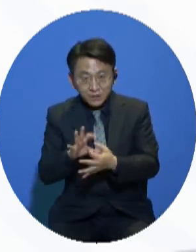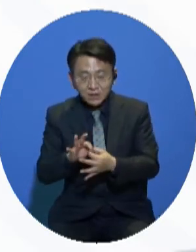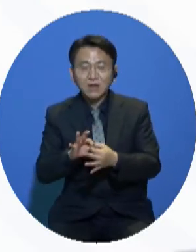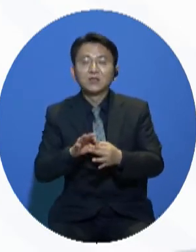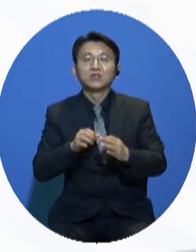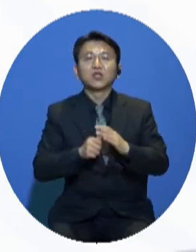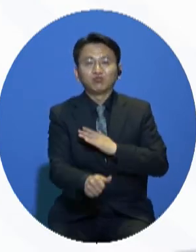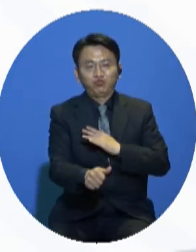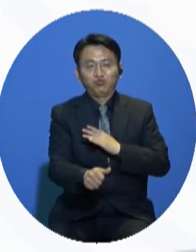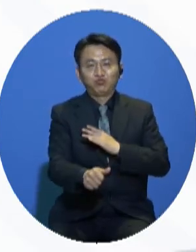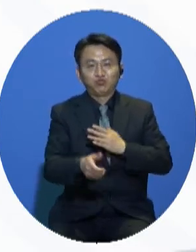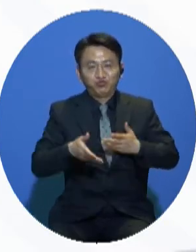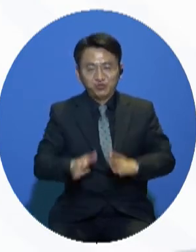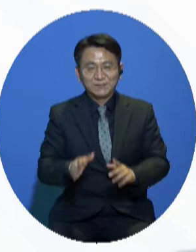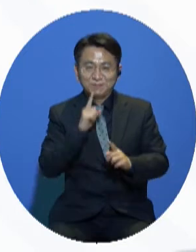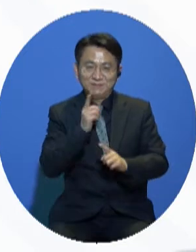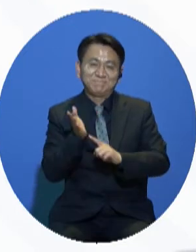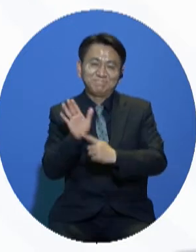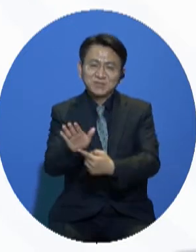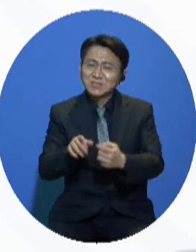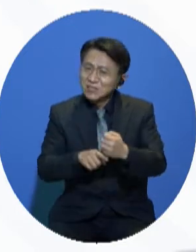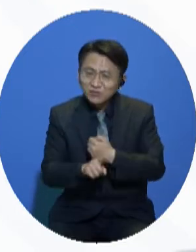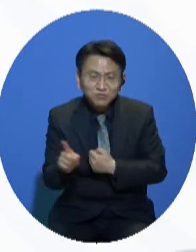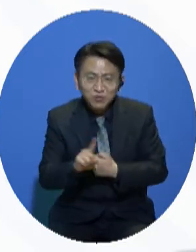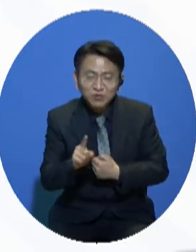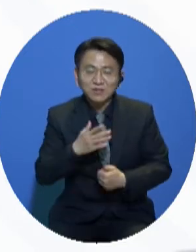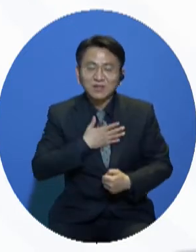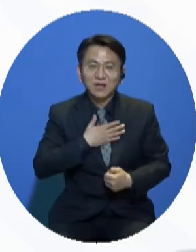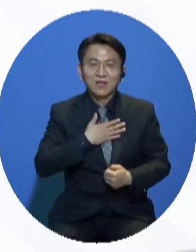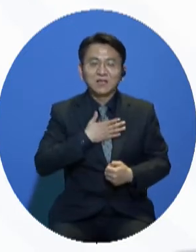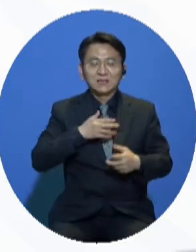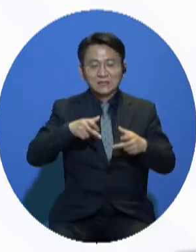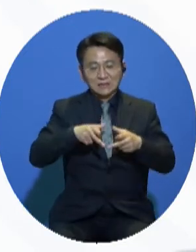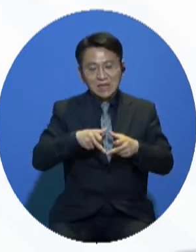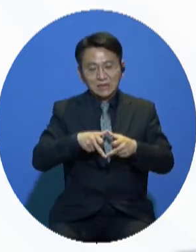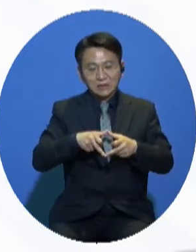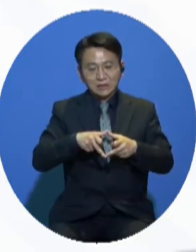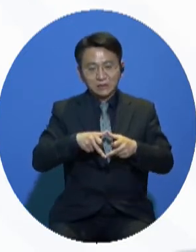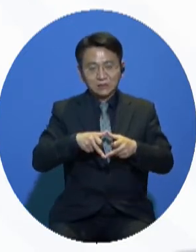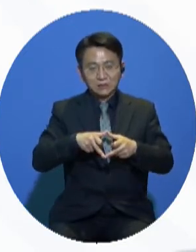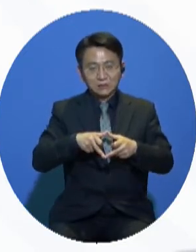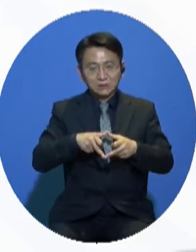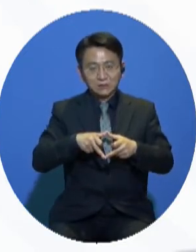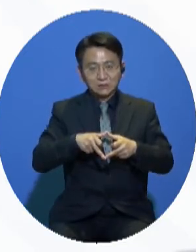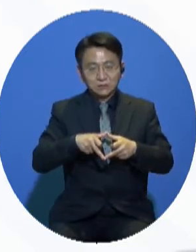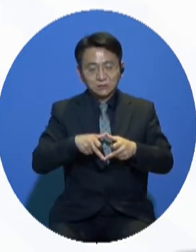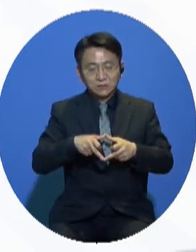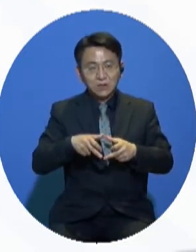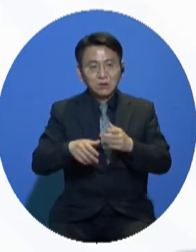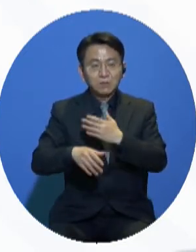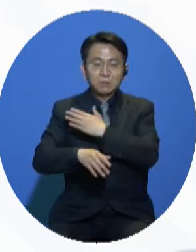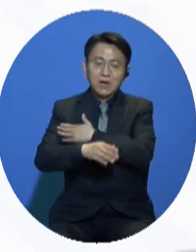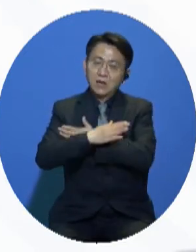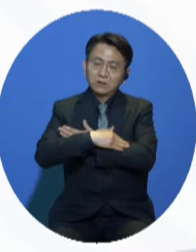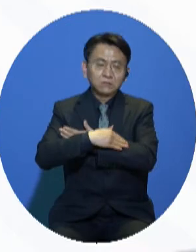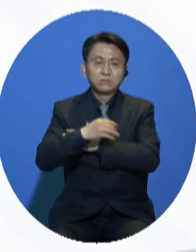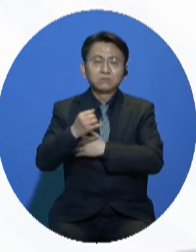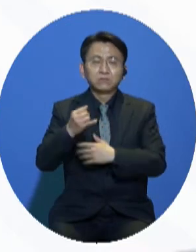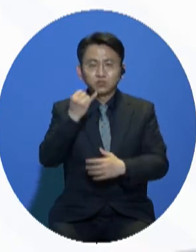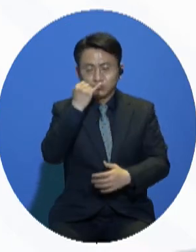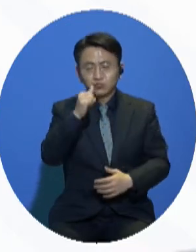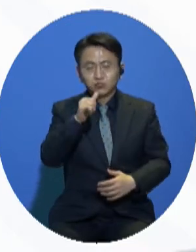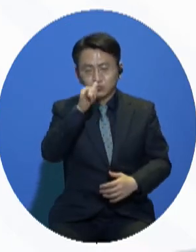선수다라고 이야기합니다. 이렇게 소개를 하는 이유는 제 장애는 그렇게 당연하진 않습니다. 팔이 없는 것도 아니고 다리가 없는